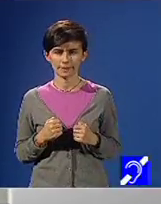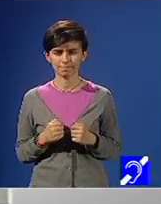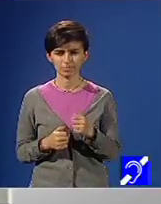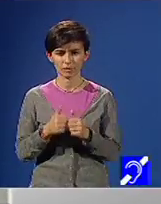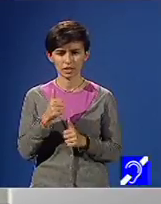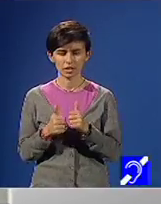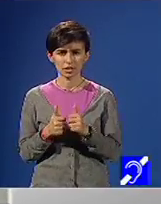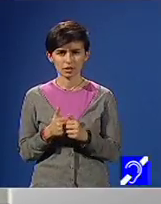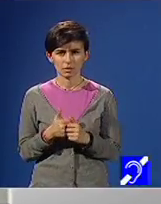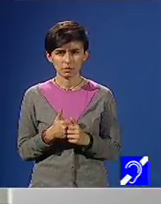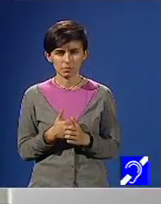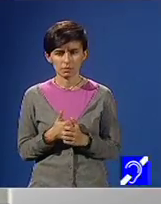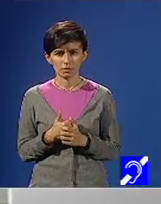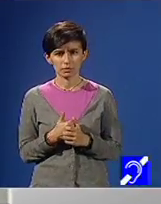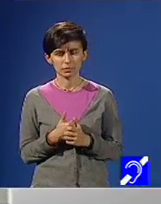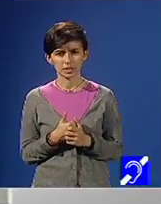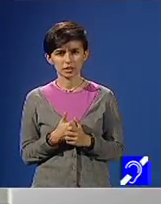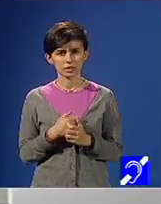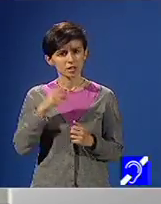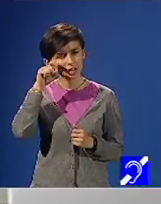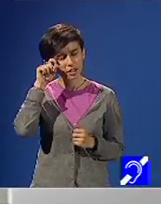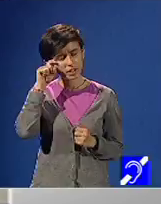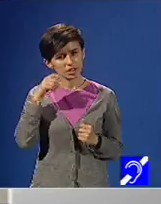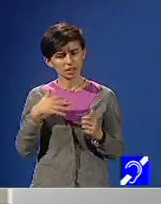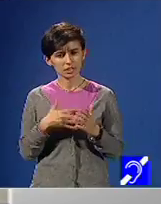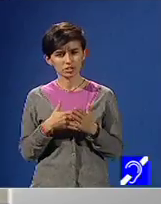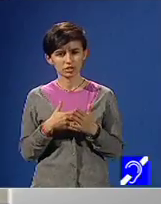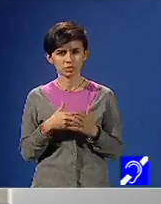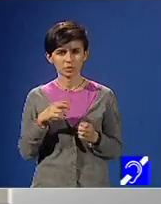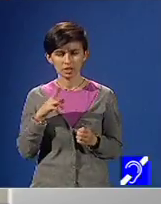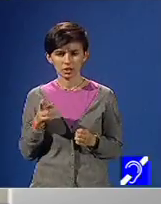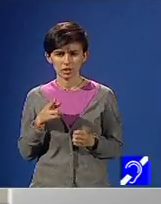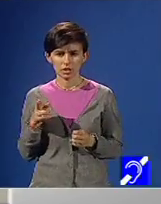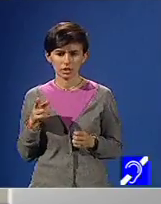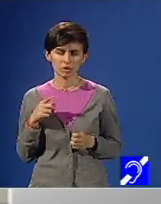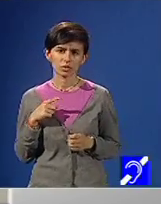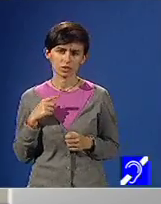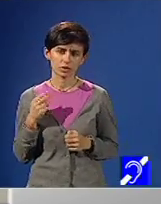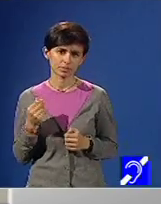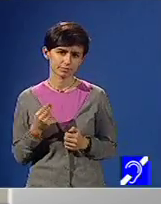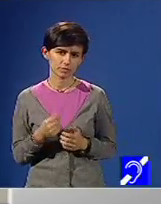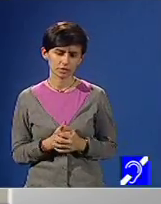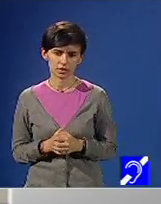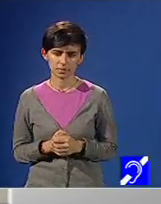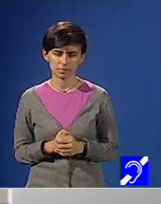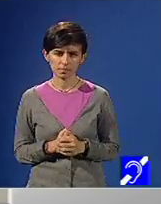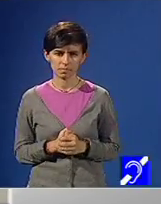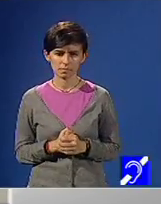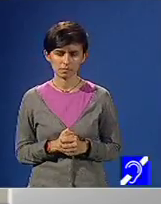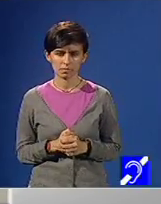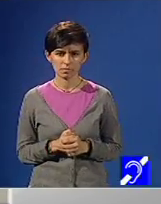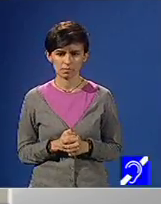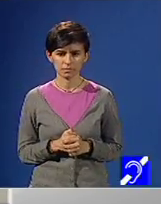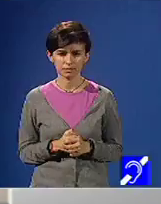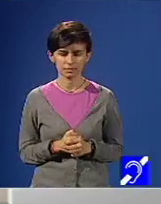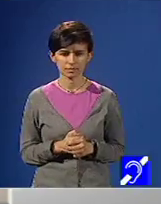că cel puțin 5.000 de euro costă la fiecare competiție. Deci nu suntem numai